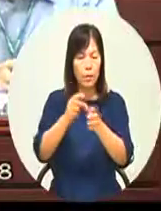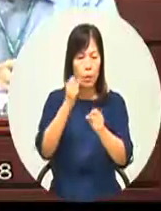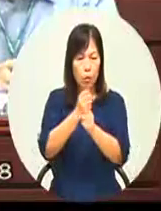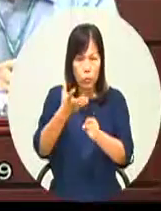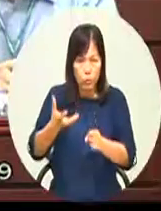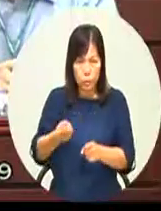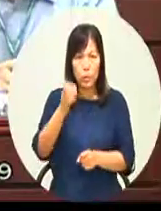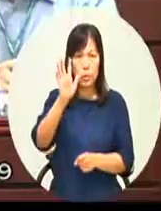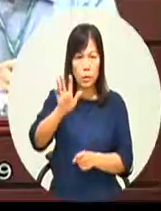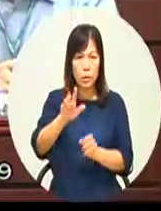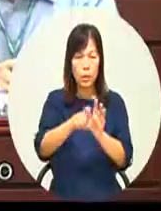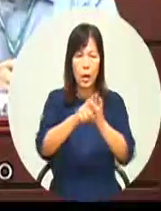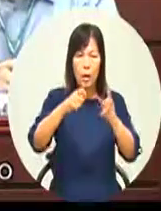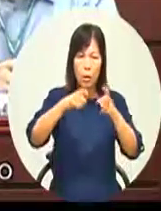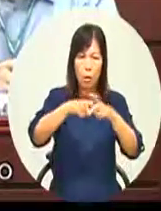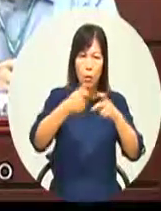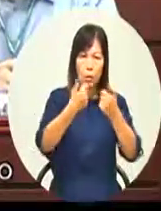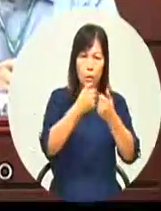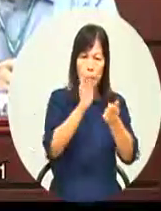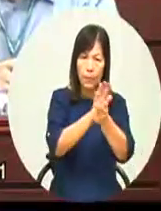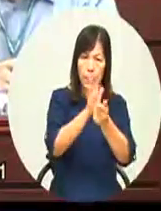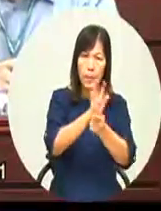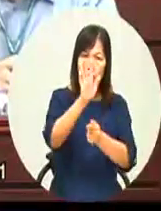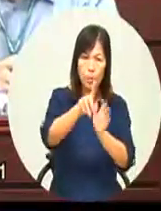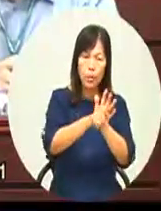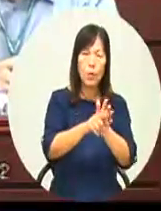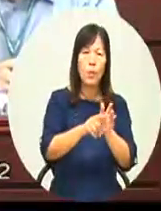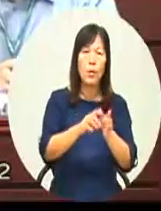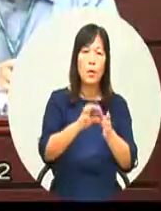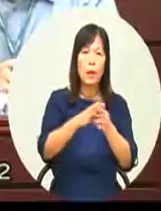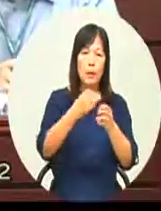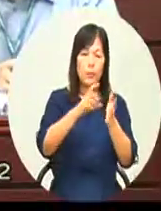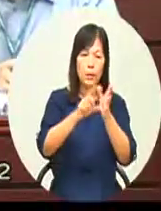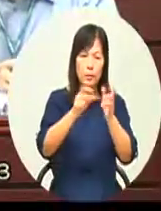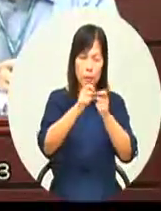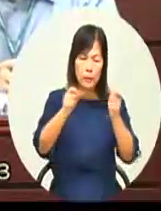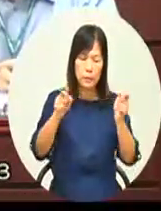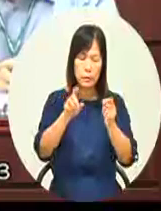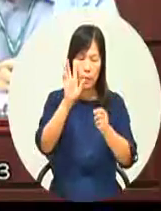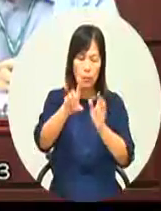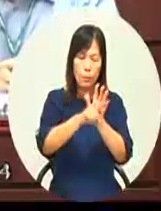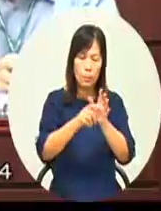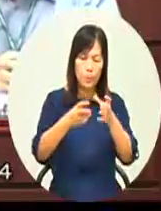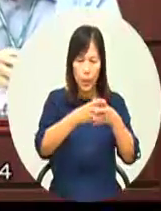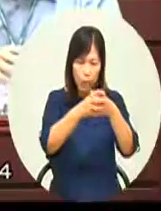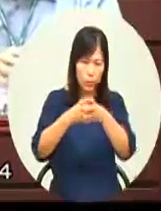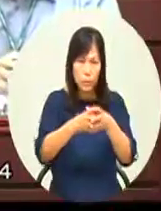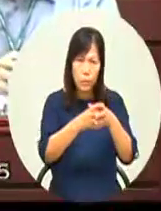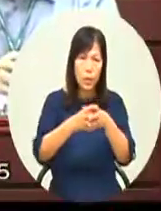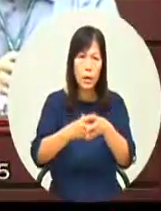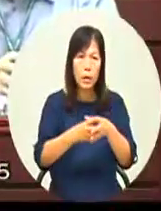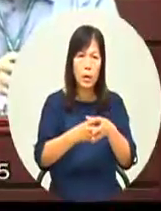所以在工会的协助之下，我们有很长的一段时间进行了工作